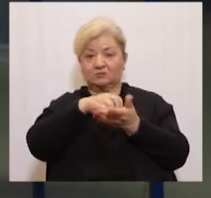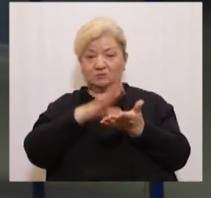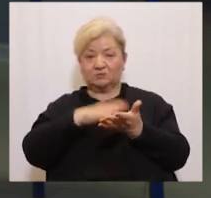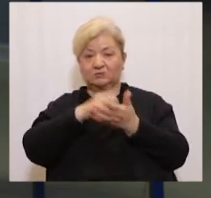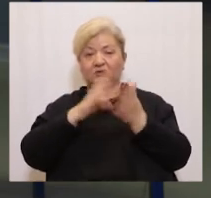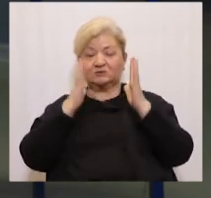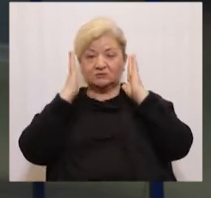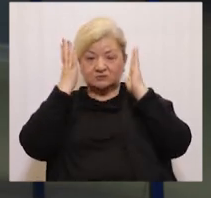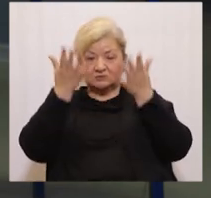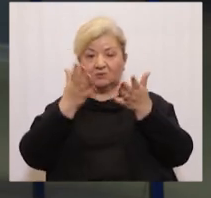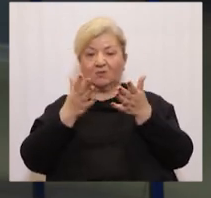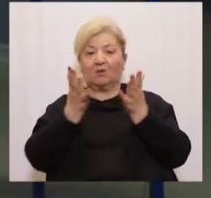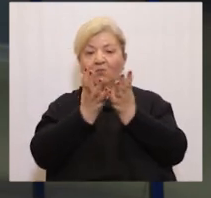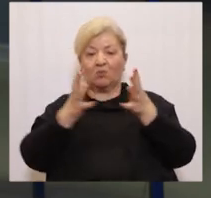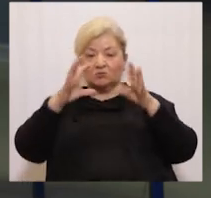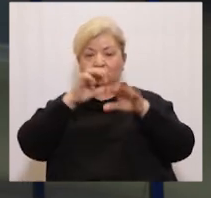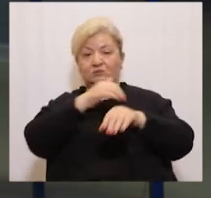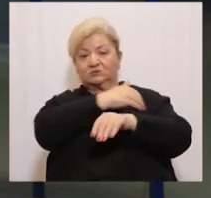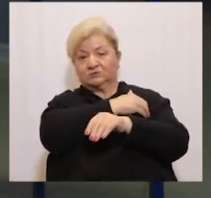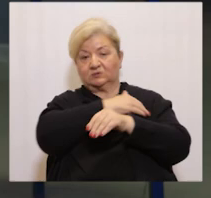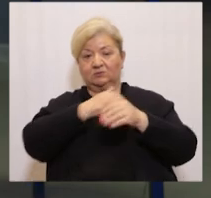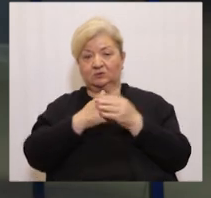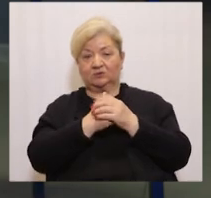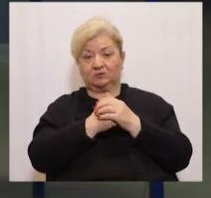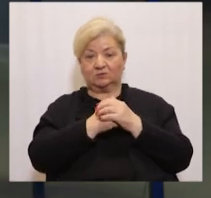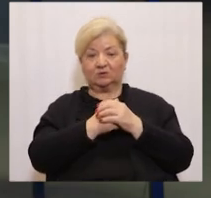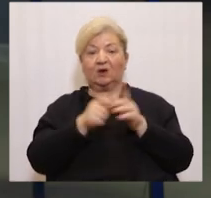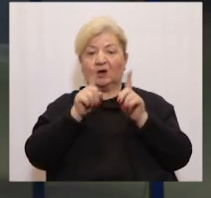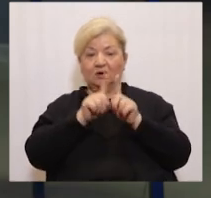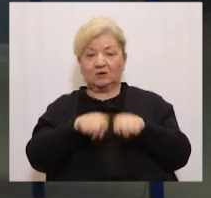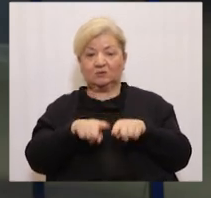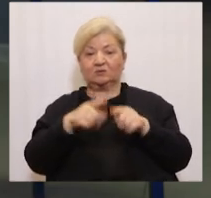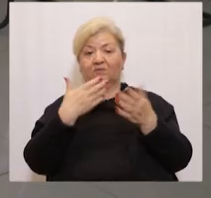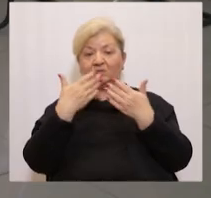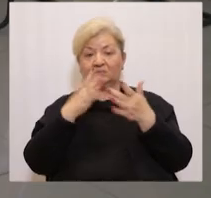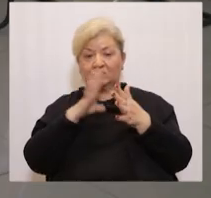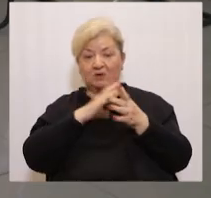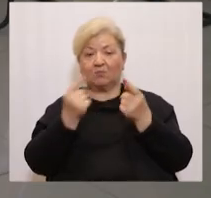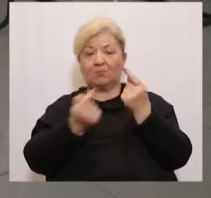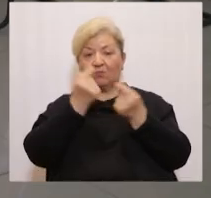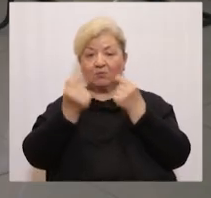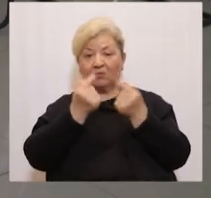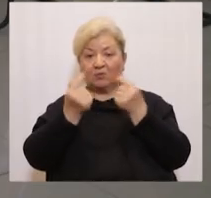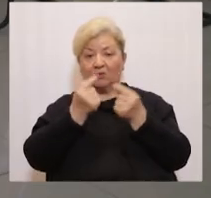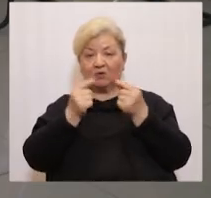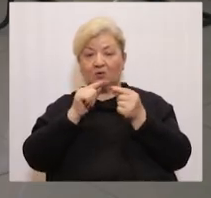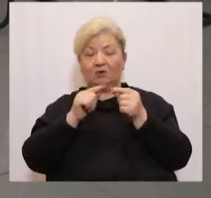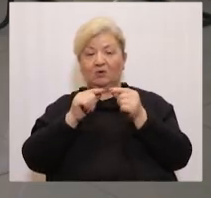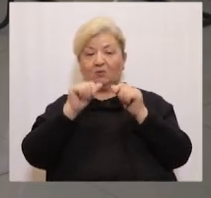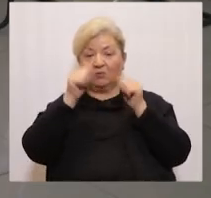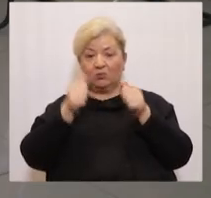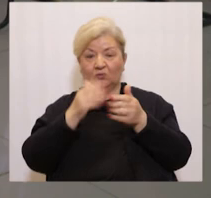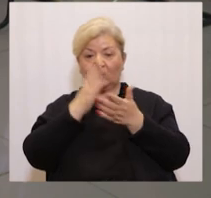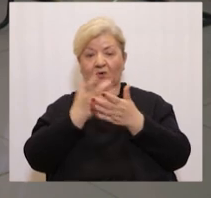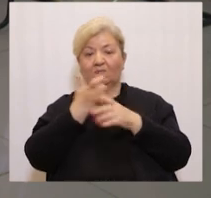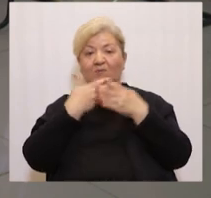იდეალურ აირში, ეს არის წნევა, მოცულობა, ტემპერატურა. ასევე ვისაუბრეთ, რომ მოლეკულარული კინეტიკური თეორია